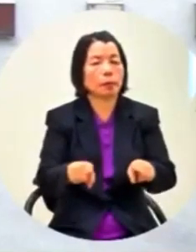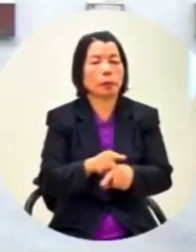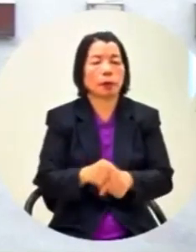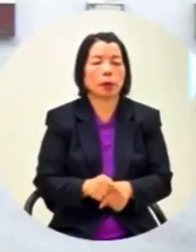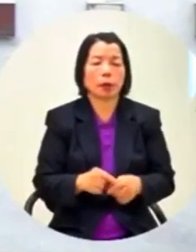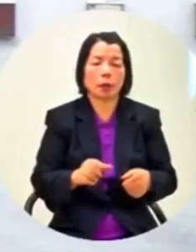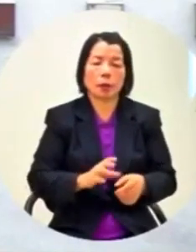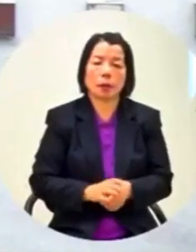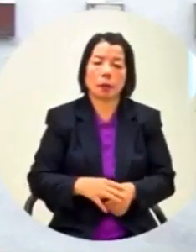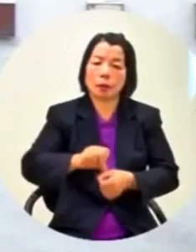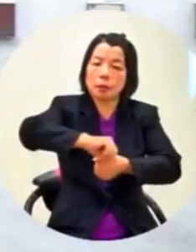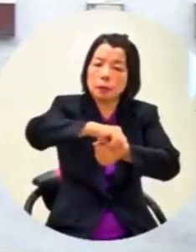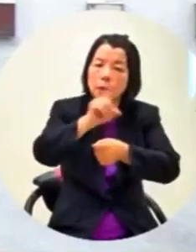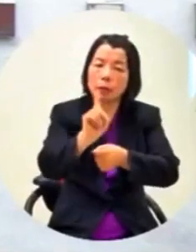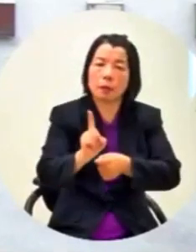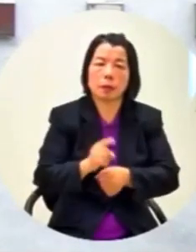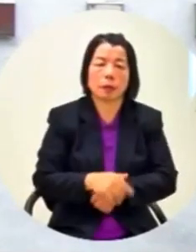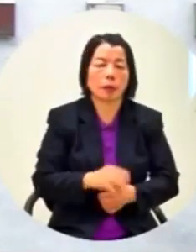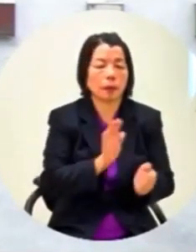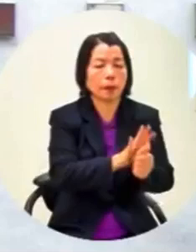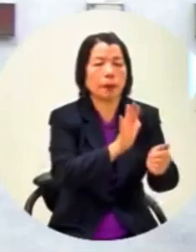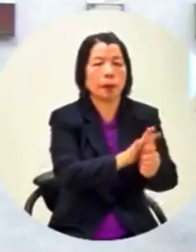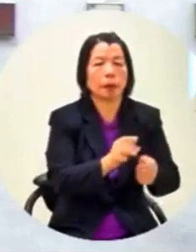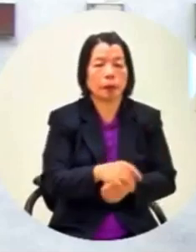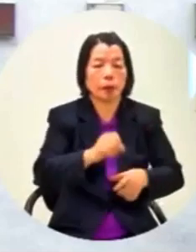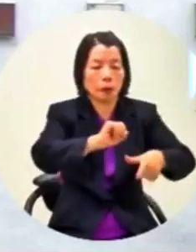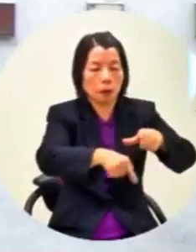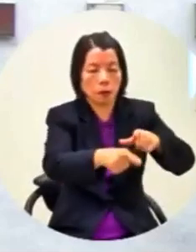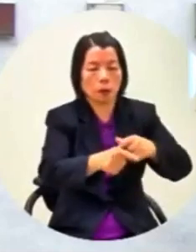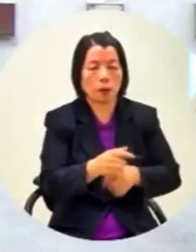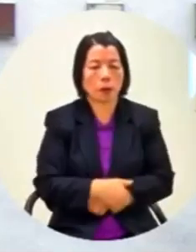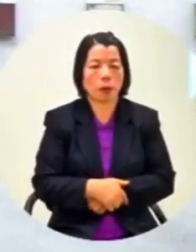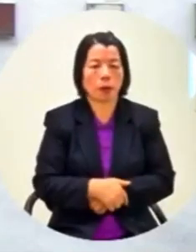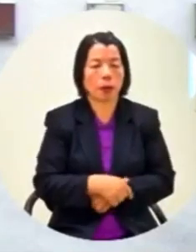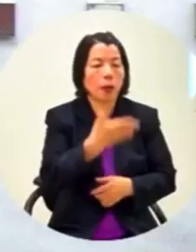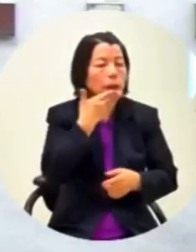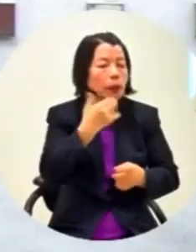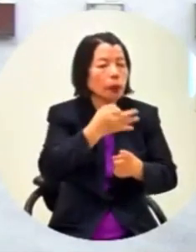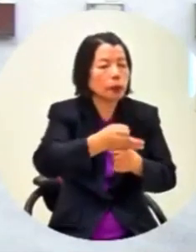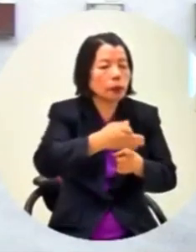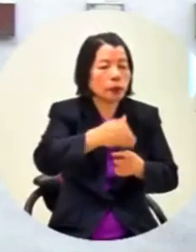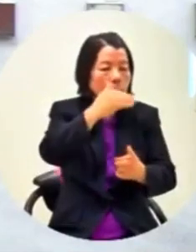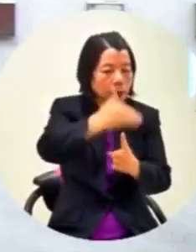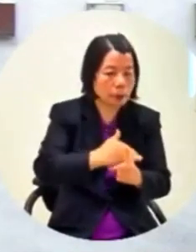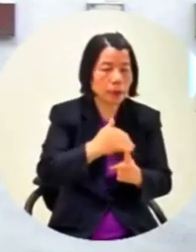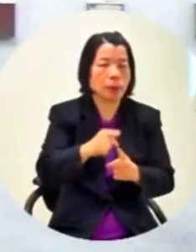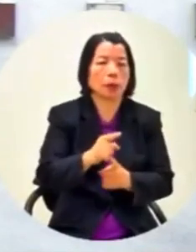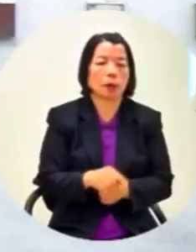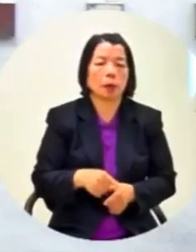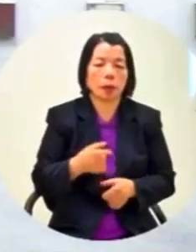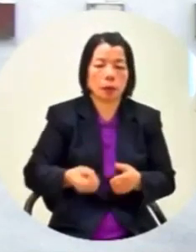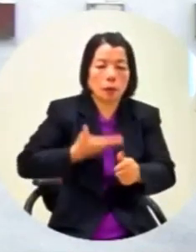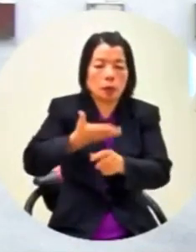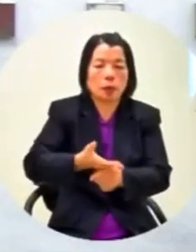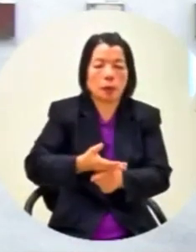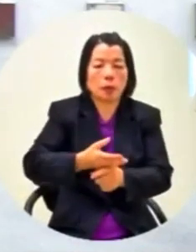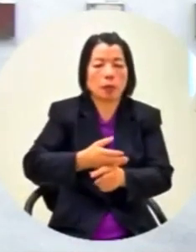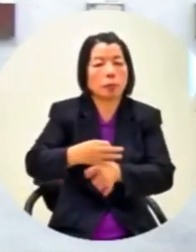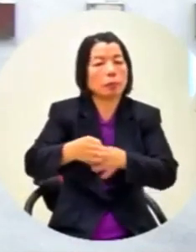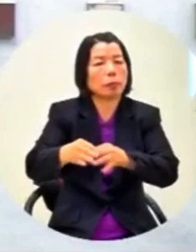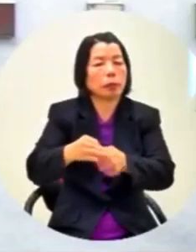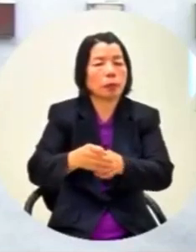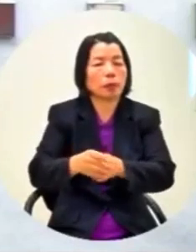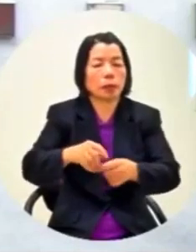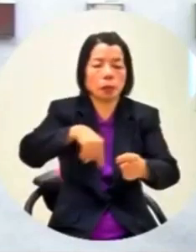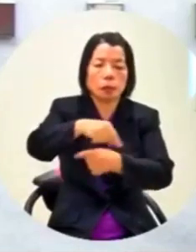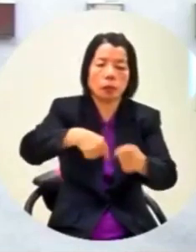到了包括有协助企业低利融资、提供营运周转金、在市